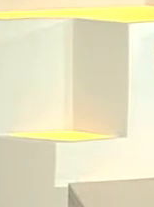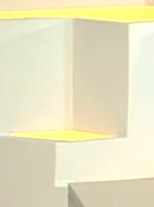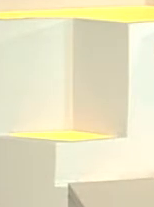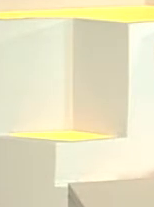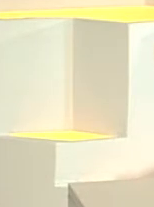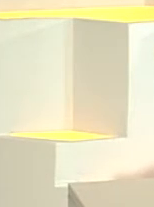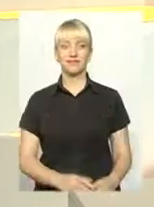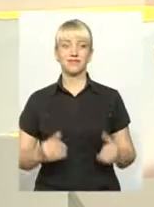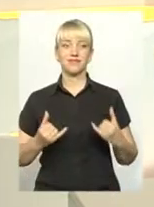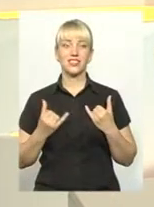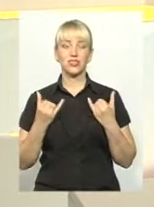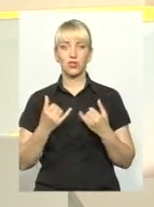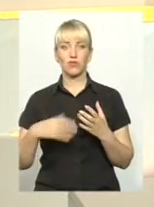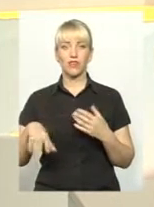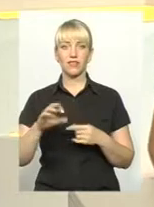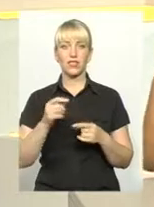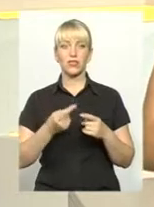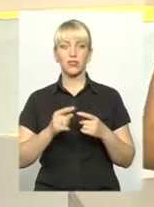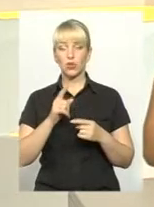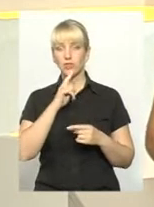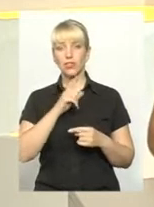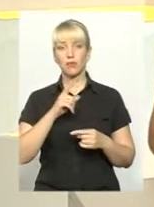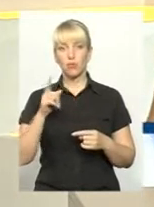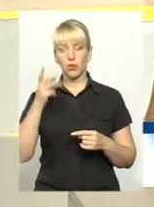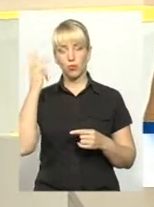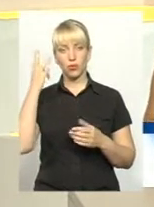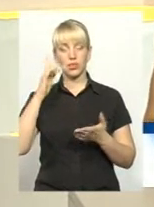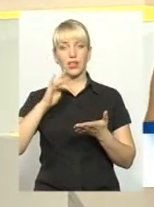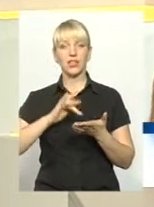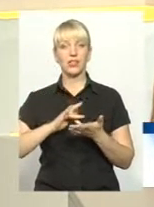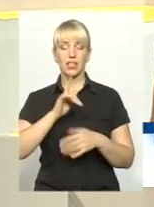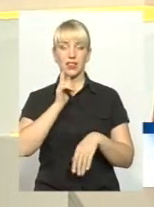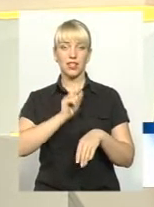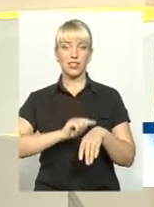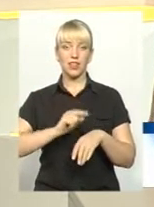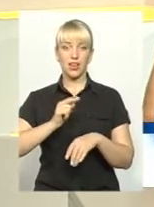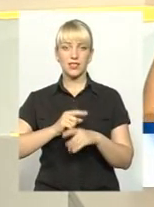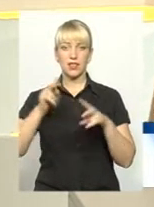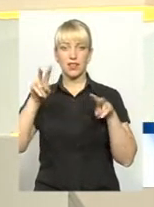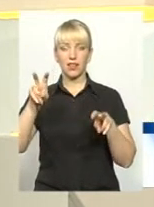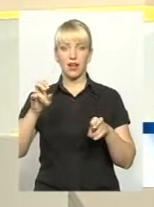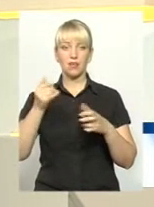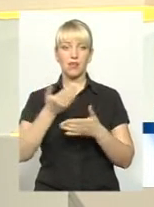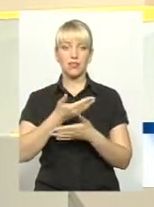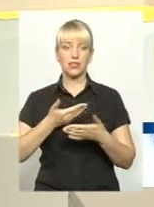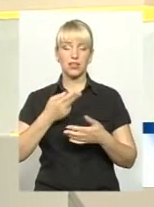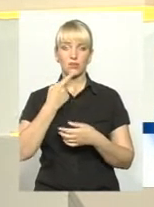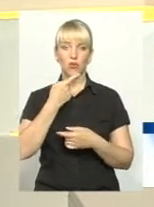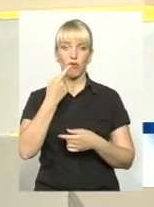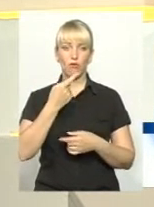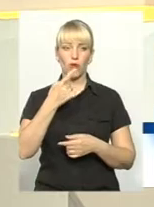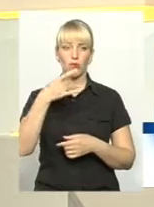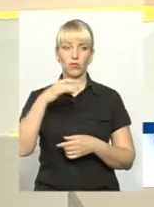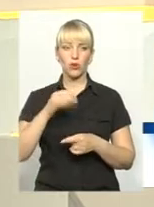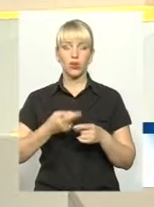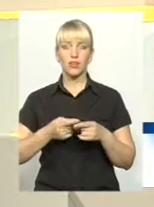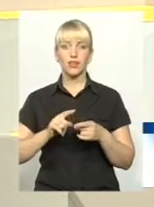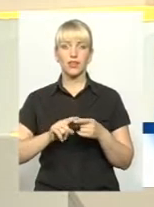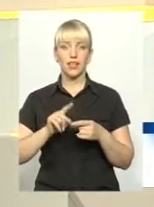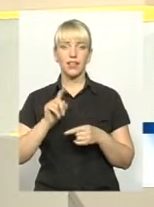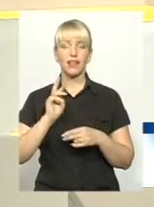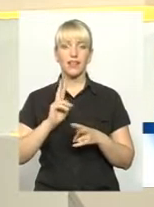Мої шанування усім, хто у цій порі разом із телеканалом «Поділля Центр» на часі в прямому ефірі тема. І нині ми говоримо про те,